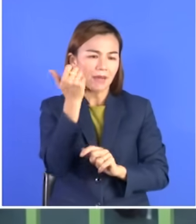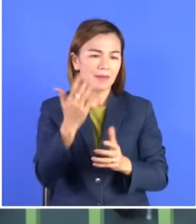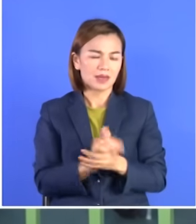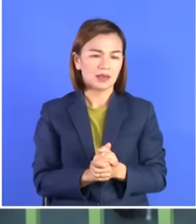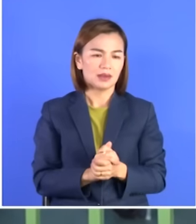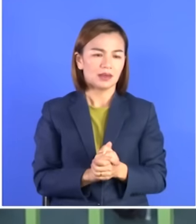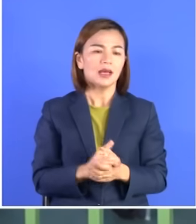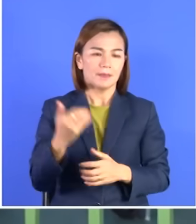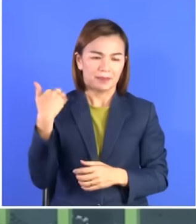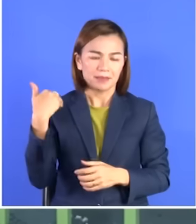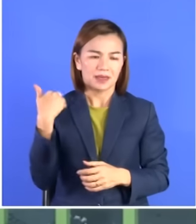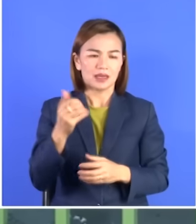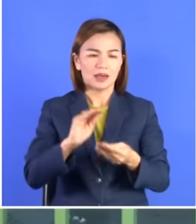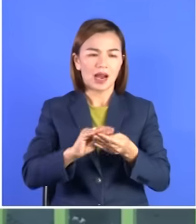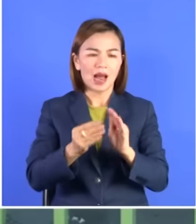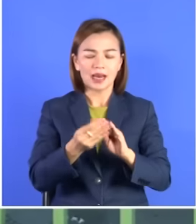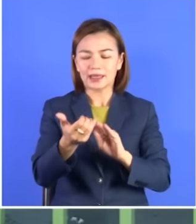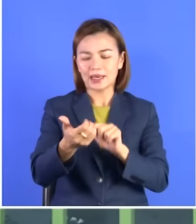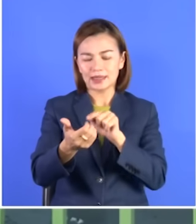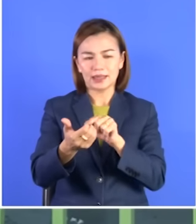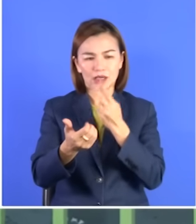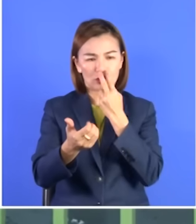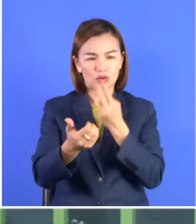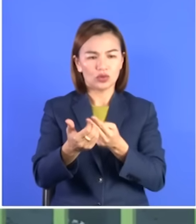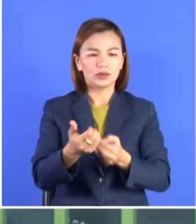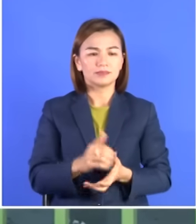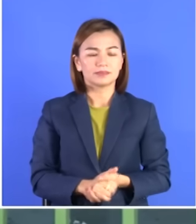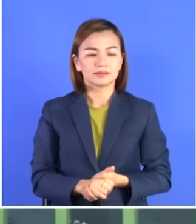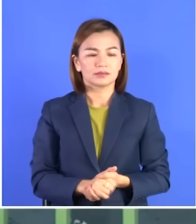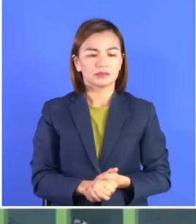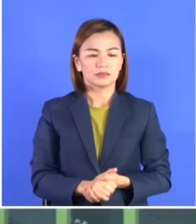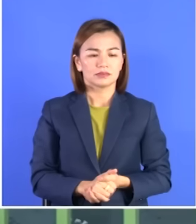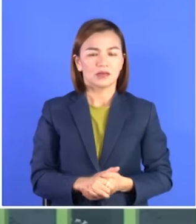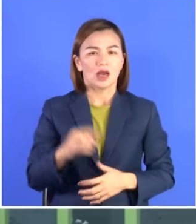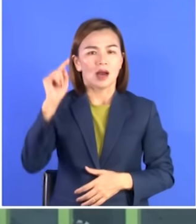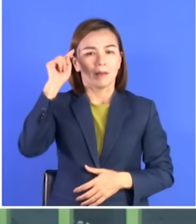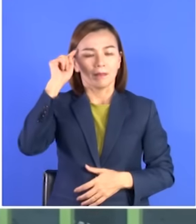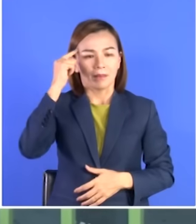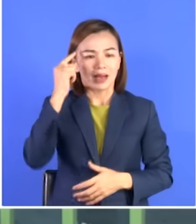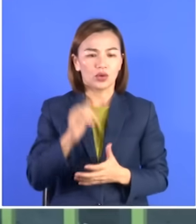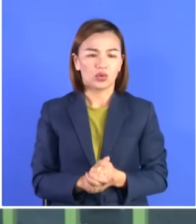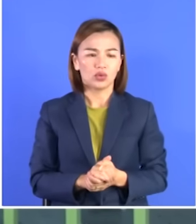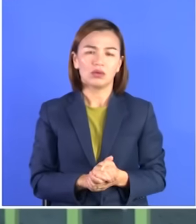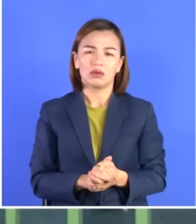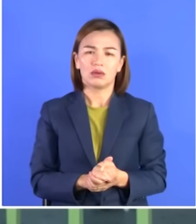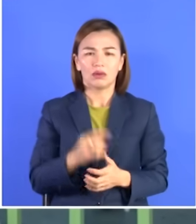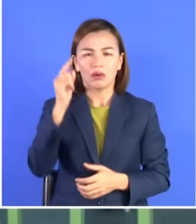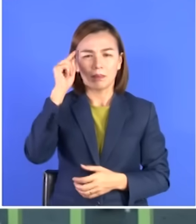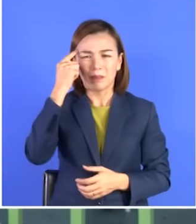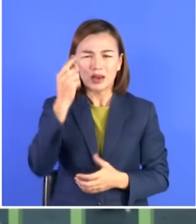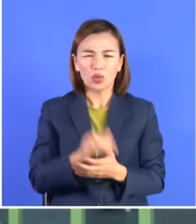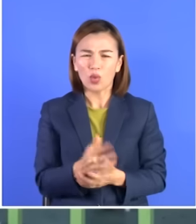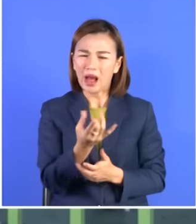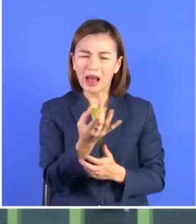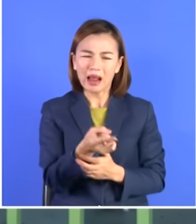ต่อมาล่าสุดเป็นเบอร์นี้เอออ่านข่าวนี่ไปเนี่ยคุณ 2นะค่ะไม่ทราบว่าเส้นทางการจบข่าวเรื่องนี้จะเป็นยังไงก็ไม่รู้นะนั่นน่ะสิ